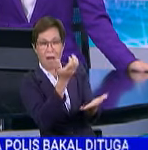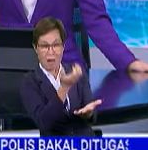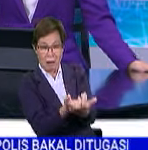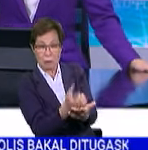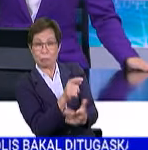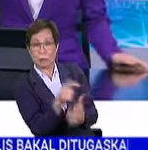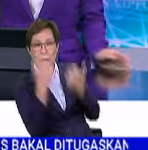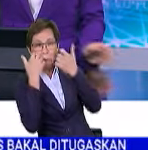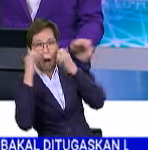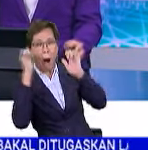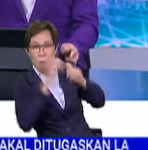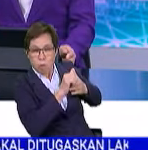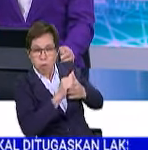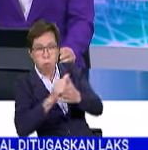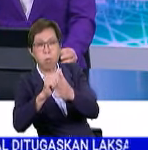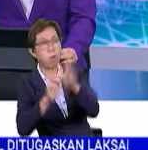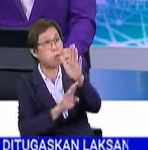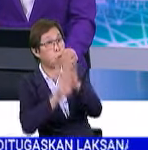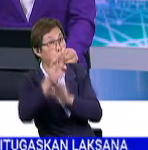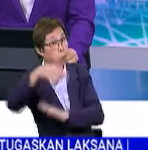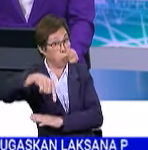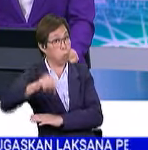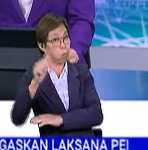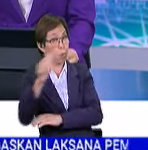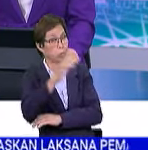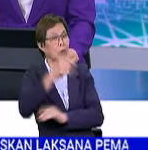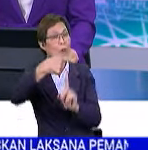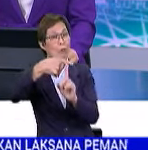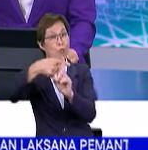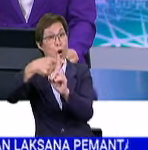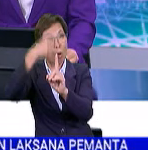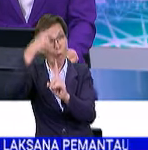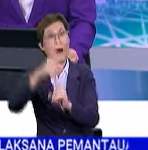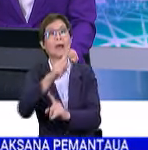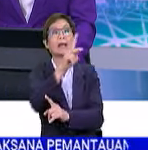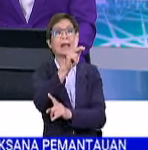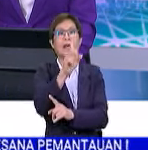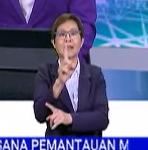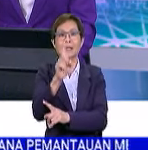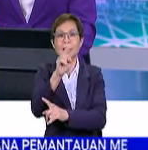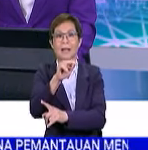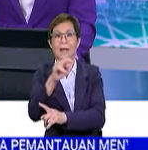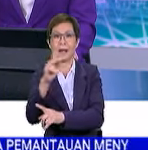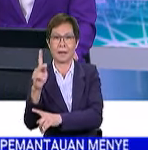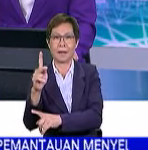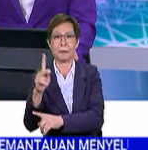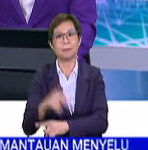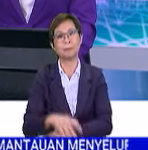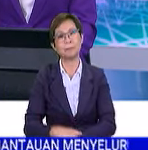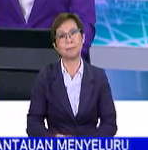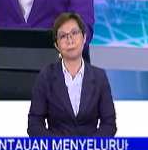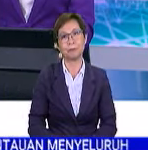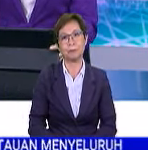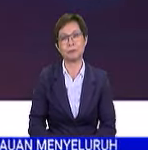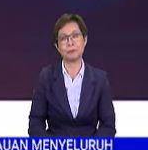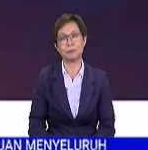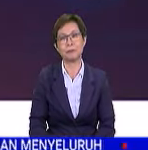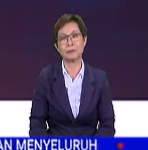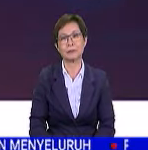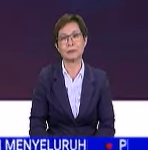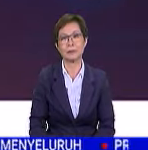yang berupaya memacu pertumbuhan berkualiti dan positif bagi keluaran dalam negara kasar KDM.